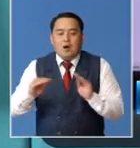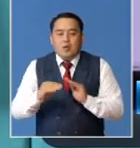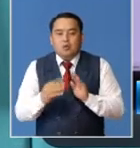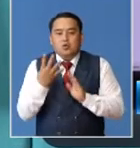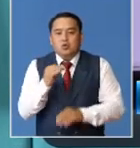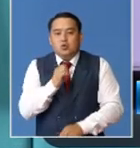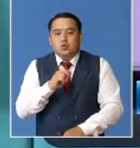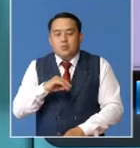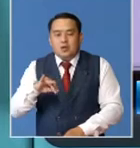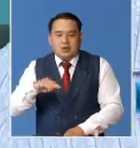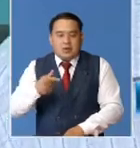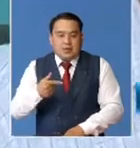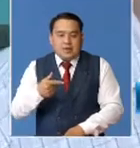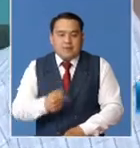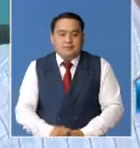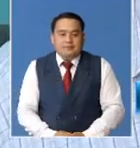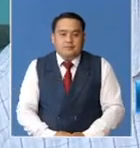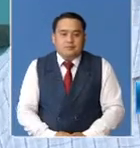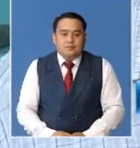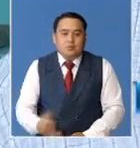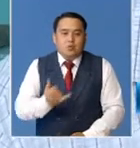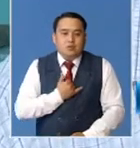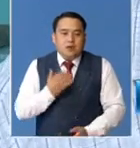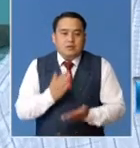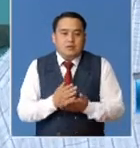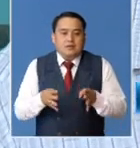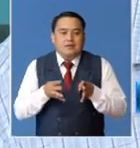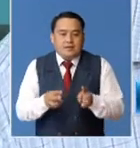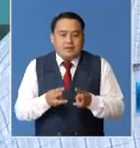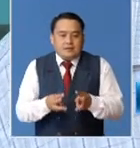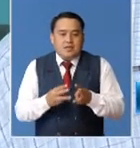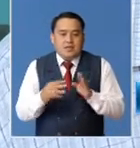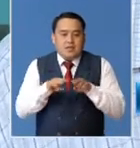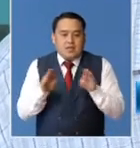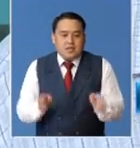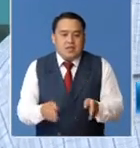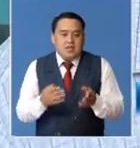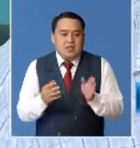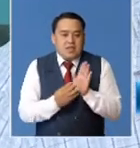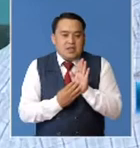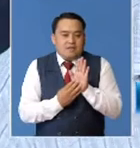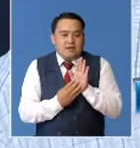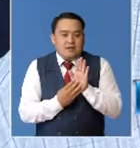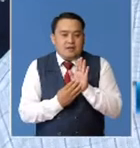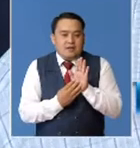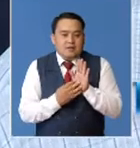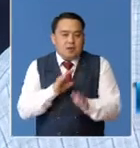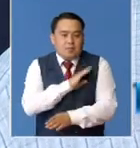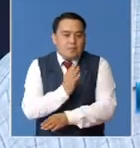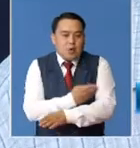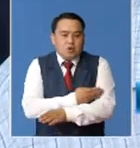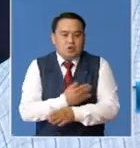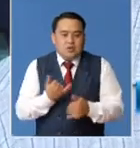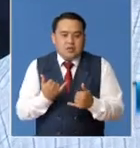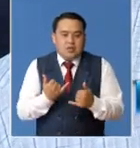более 400 миллионов тенге. На нашем балансе находится 9 котельных. Из них, значит, вот эта котельная Баскуат, она самая мощная. И